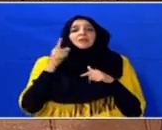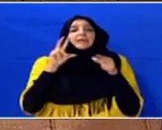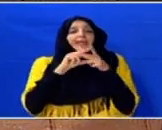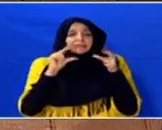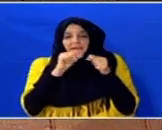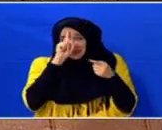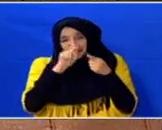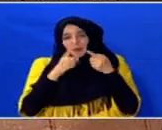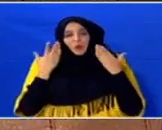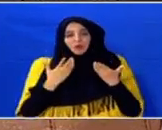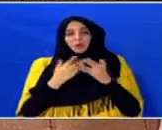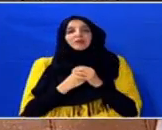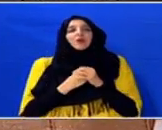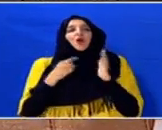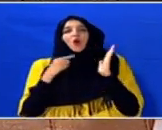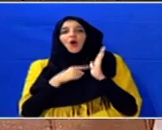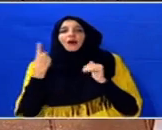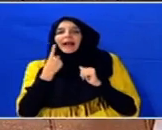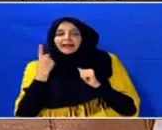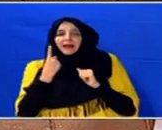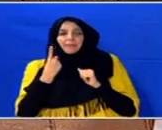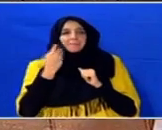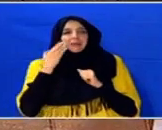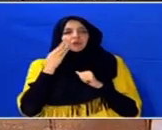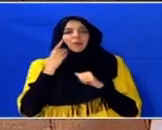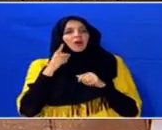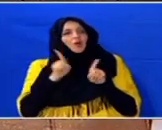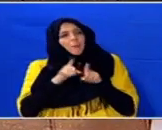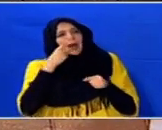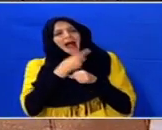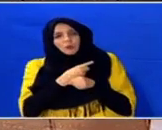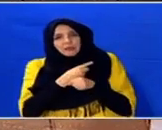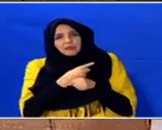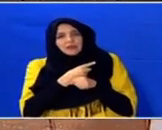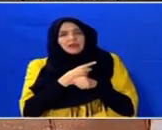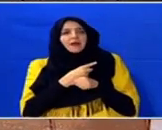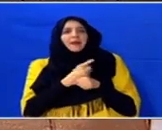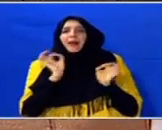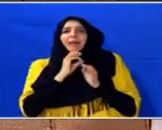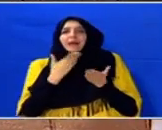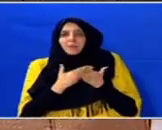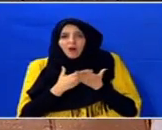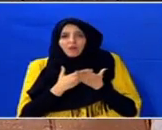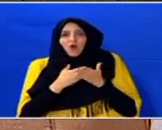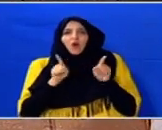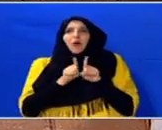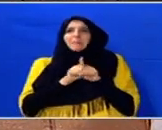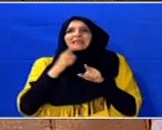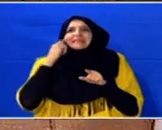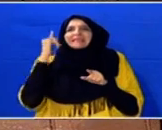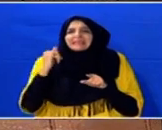المتهم، فالشك يفسر لصالح المتهم. لماذا؟ لأن